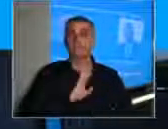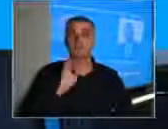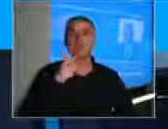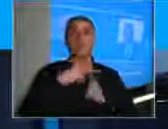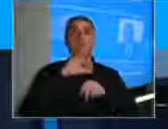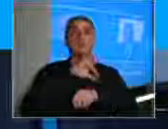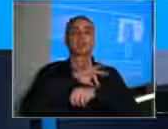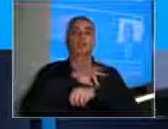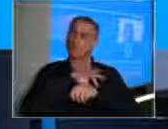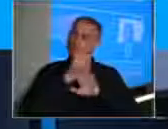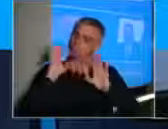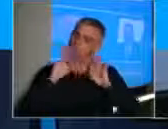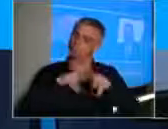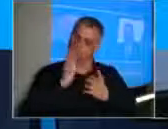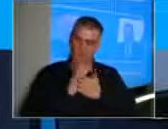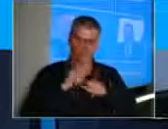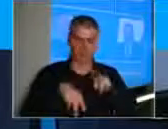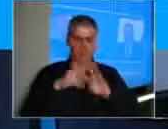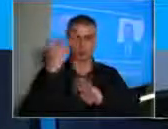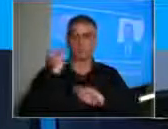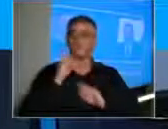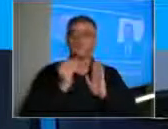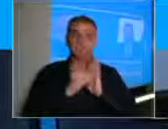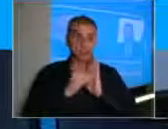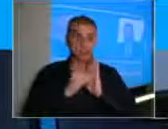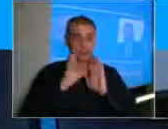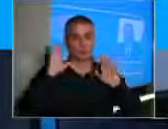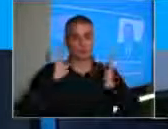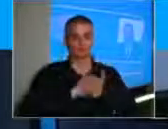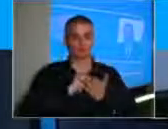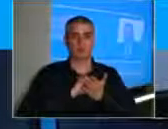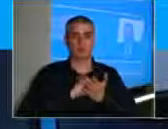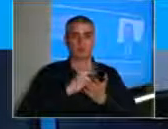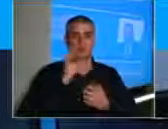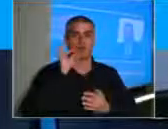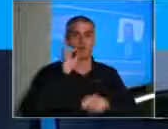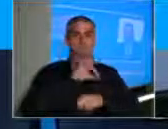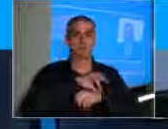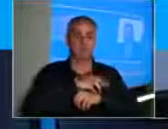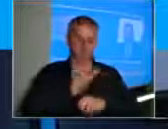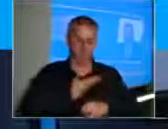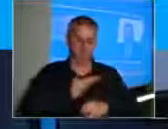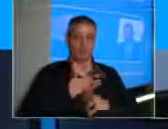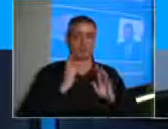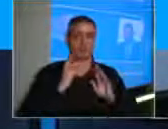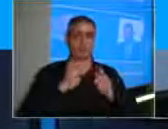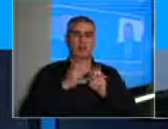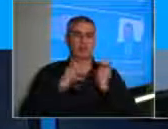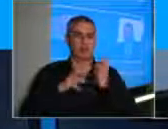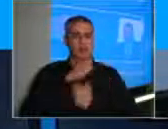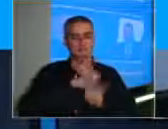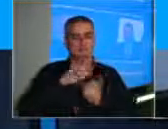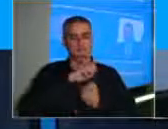מהרפואי. הרפואי זה מטופל, טופל ועבר, מי שזקוק, שלא נדע. לקנאביס רפואי, יקבל אותו, יקוצרו